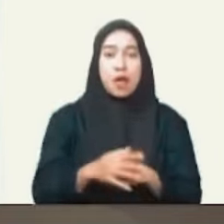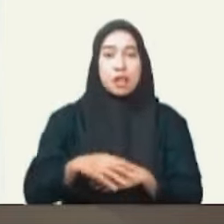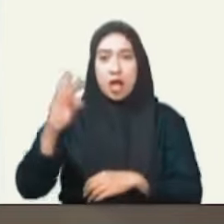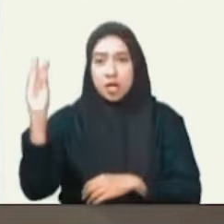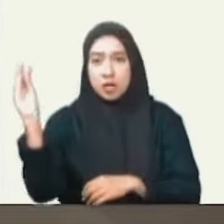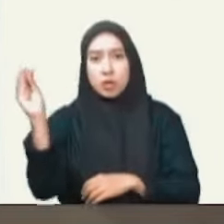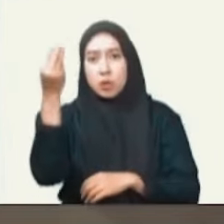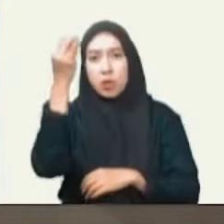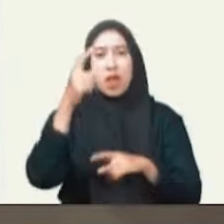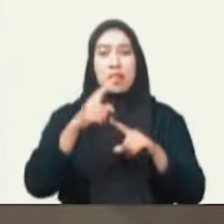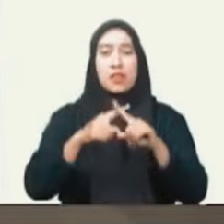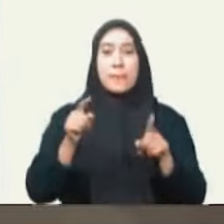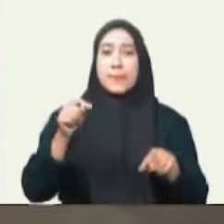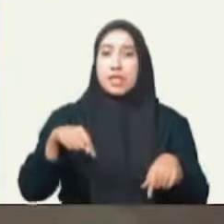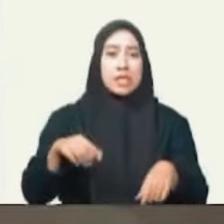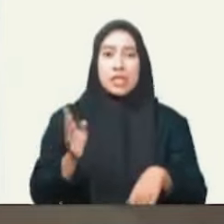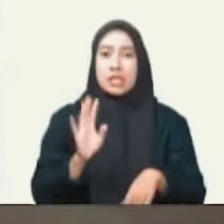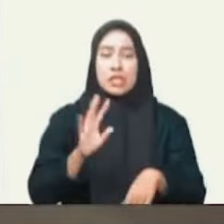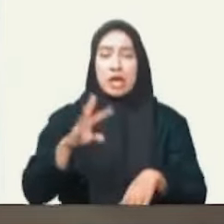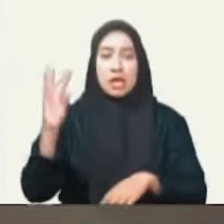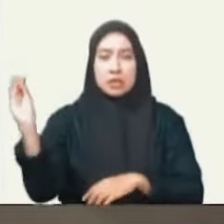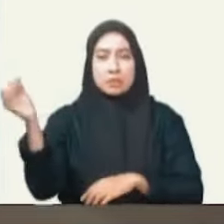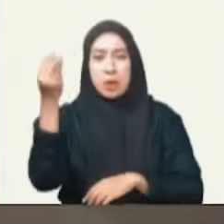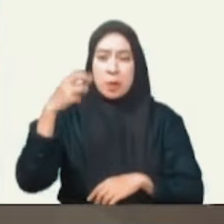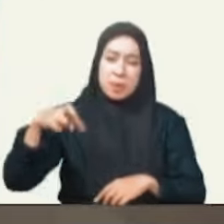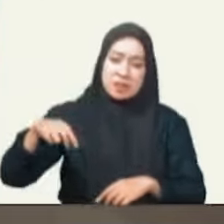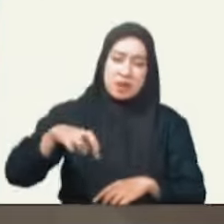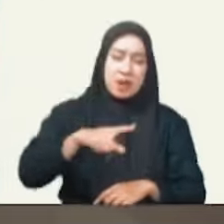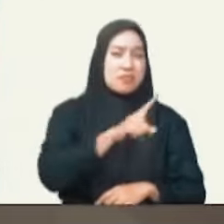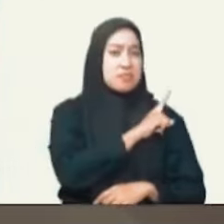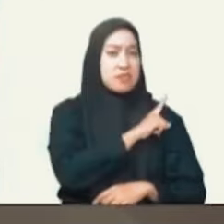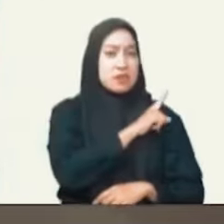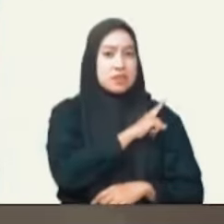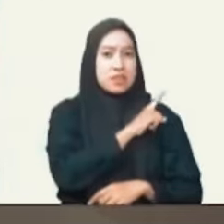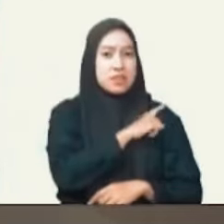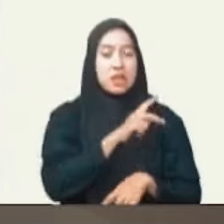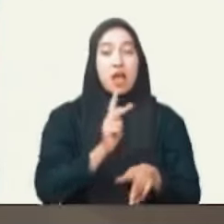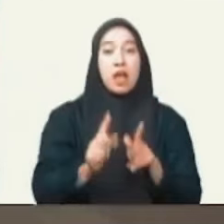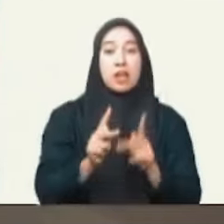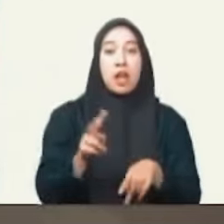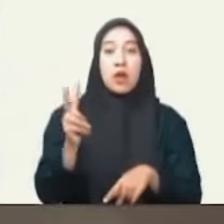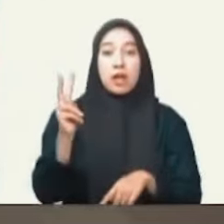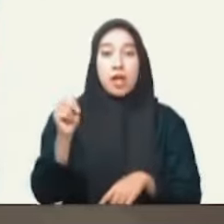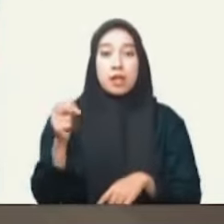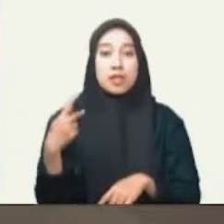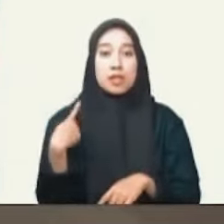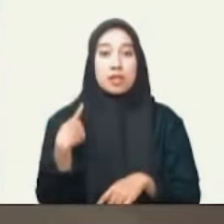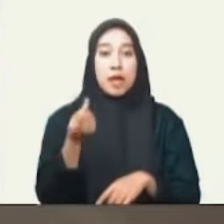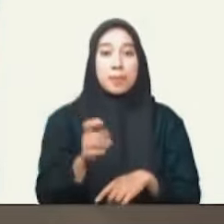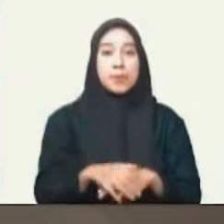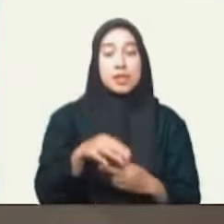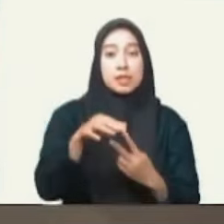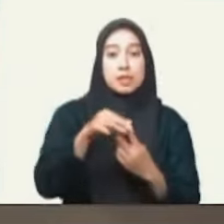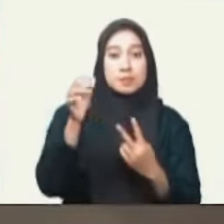ada koordinasi sekali berjalan sendiri-sendiri. Nah, kalau nanti kami terpilih, Adinda kita